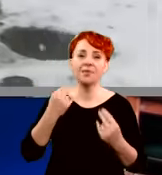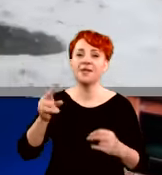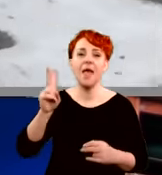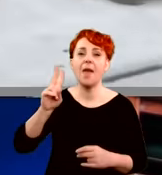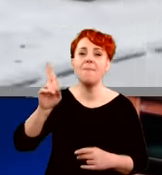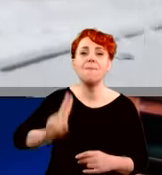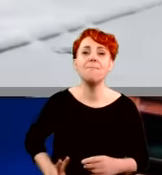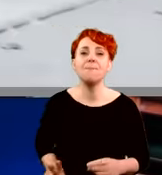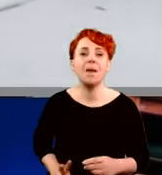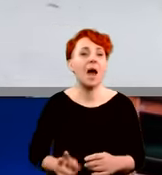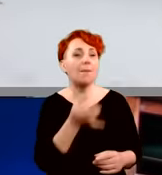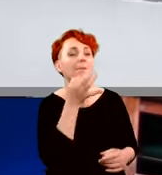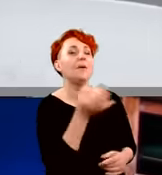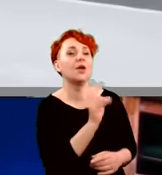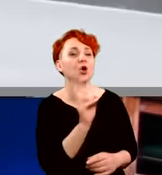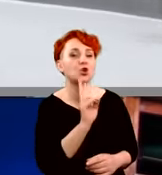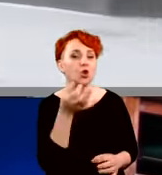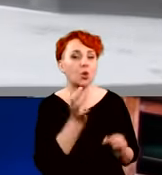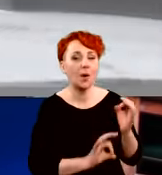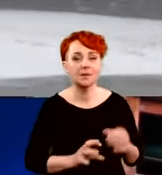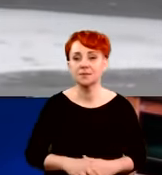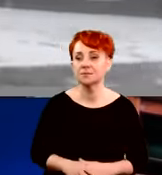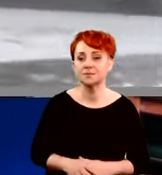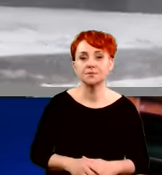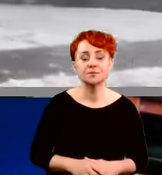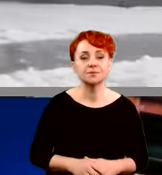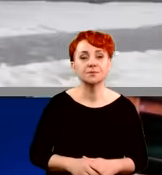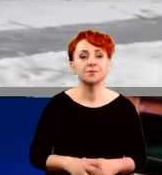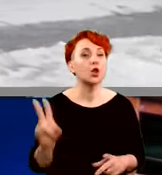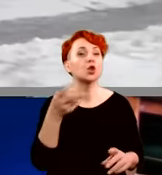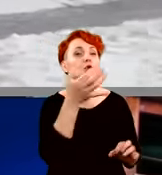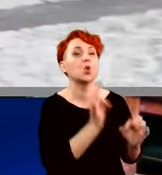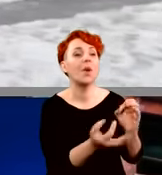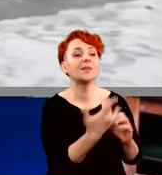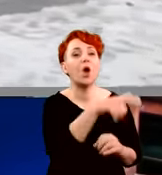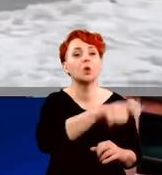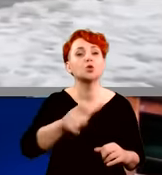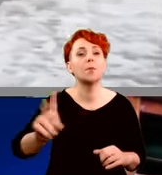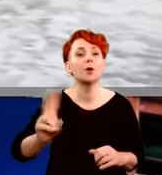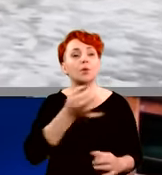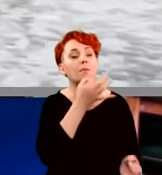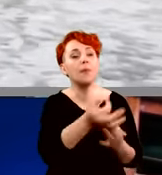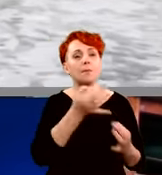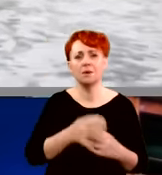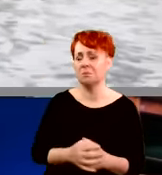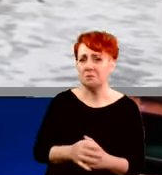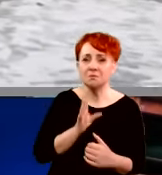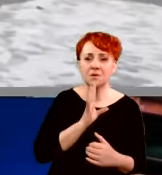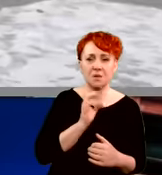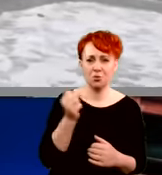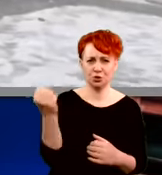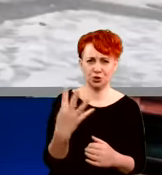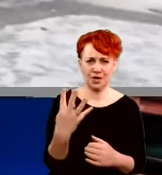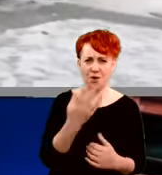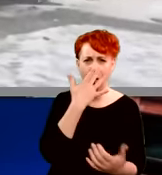jakiego szeregu, gdybyśmy się dowiedzieli? Jakiego szeregu? Tam zdaje się, że było chyba 4